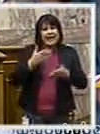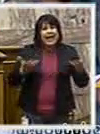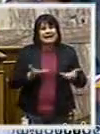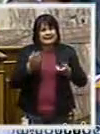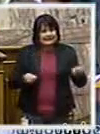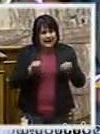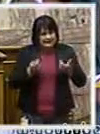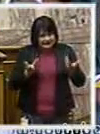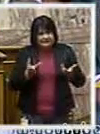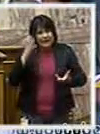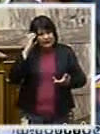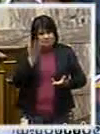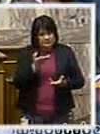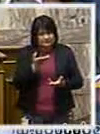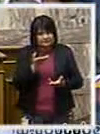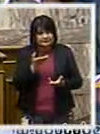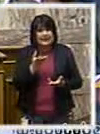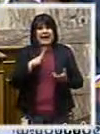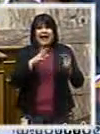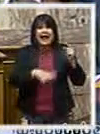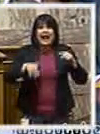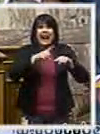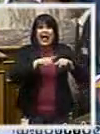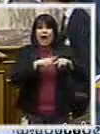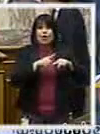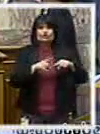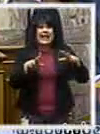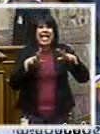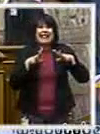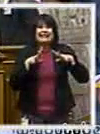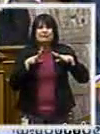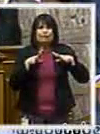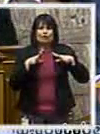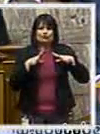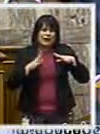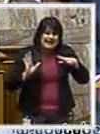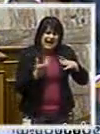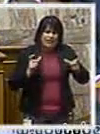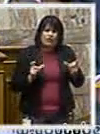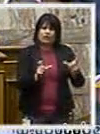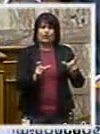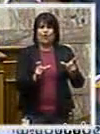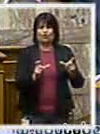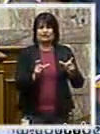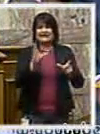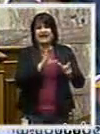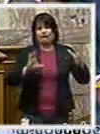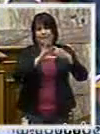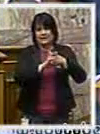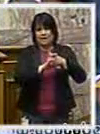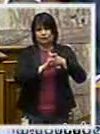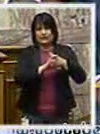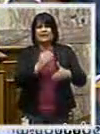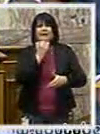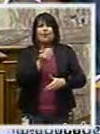Ο ελληνικός λαός είναι έτοιμος να πυροβολήσει την Τρόικα, γιατί δεν παραδεχτούμε όλα αυτά τα οποία γίνονται.